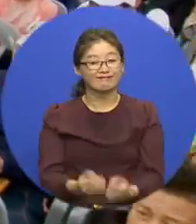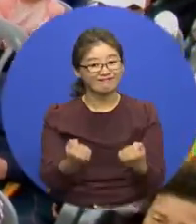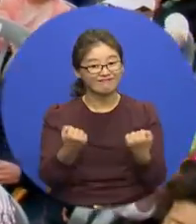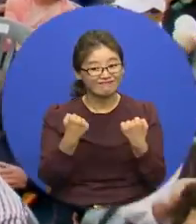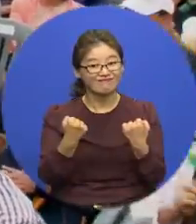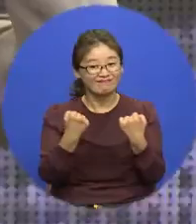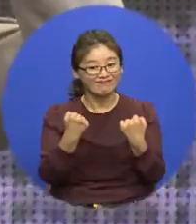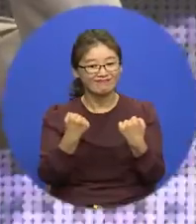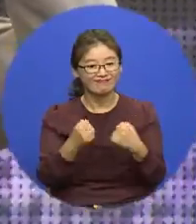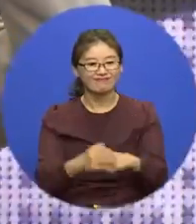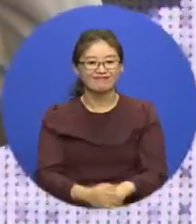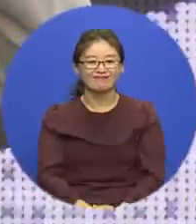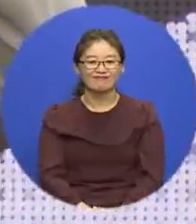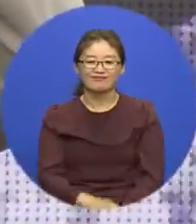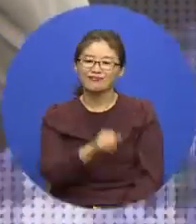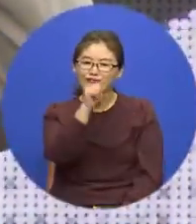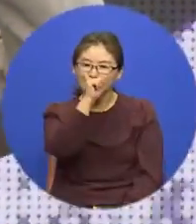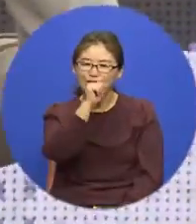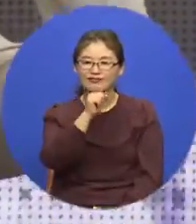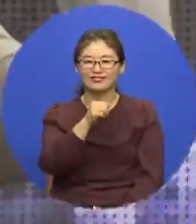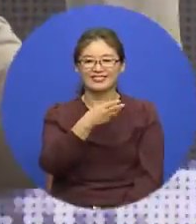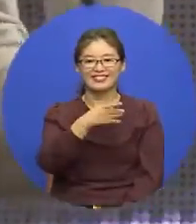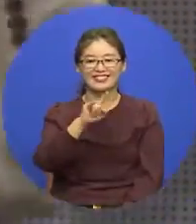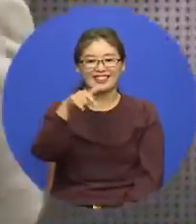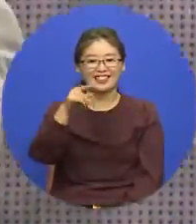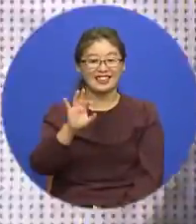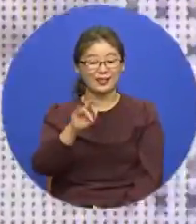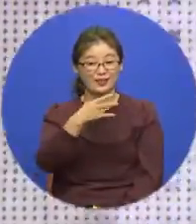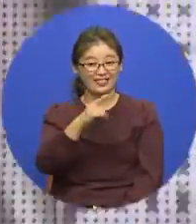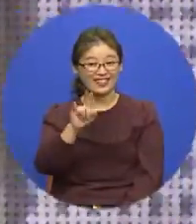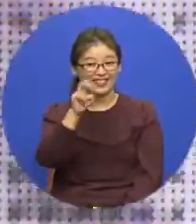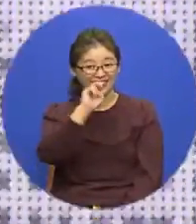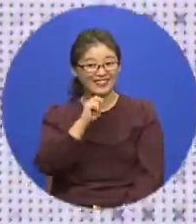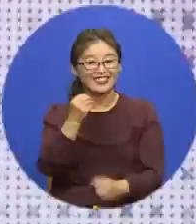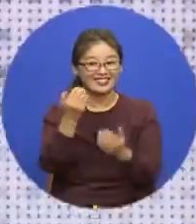하시죠. 자, 좋습니다. 태종대 가겠습니다.